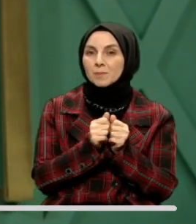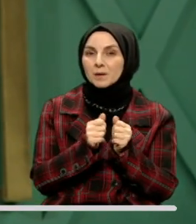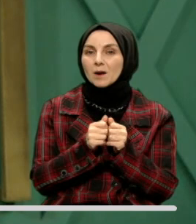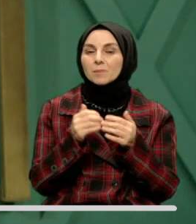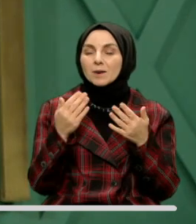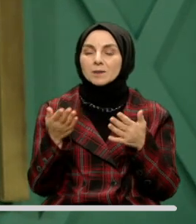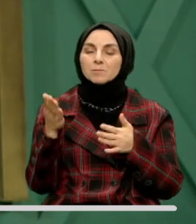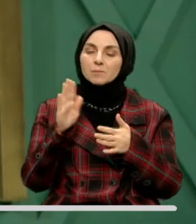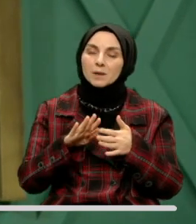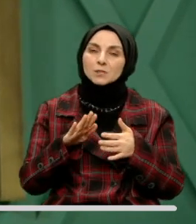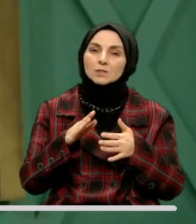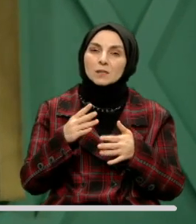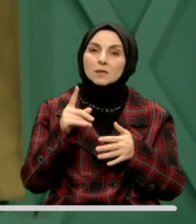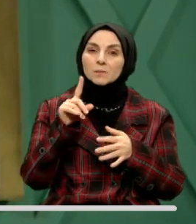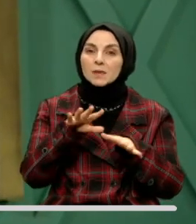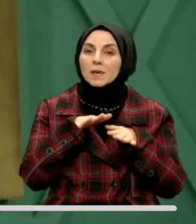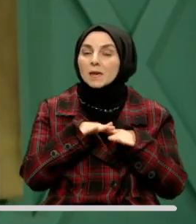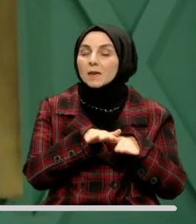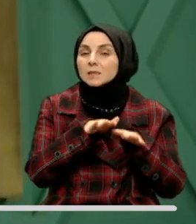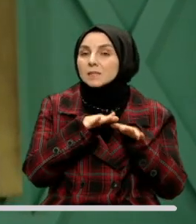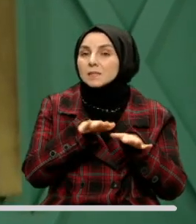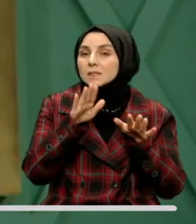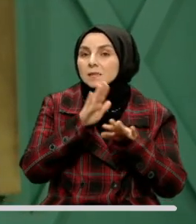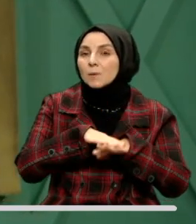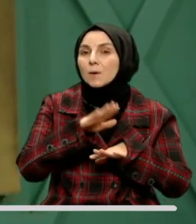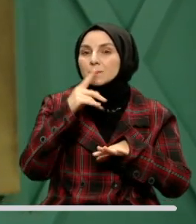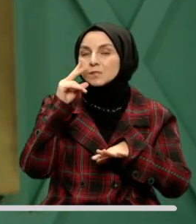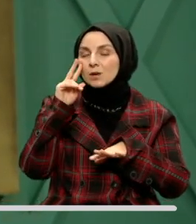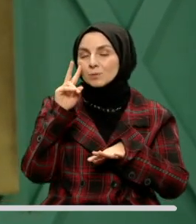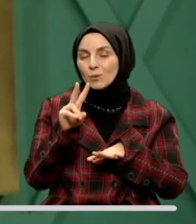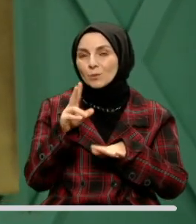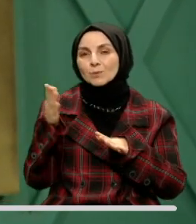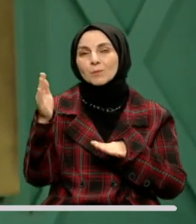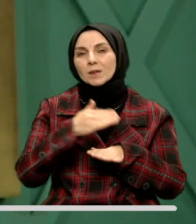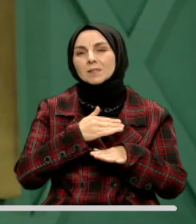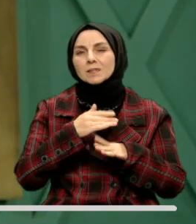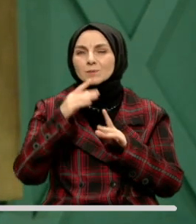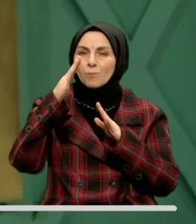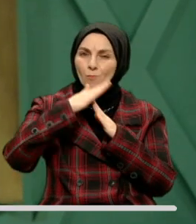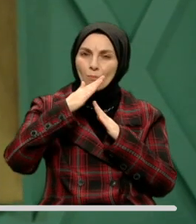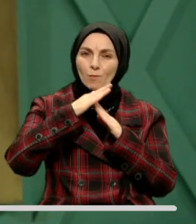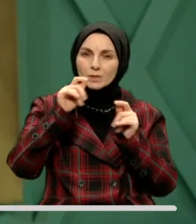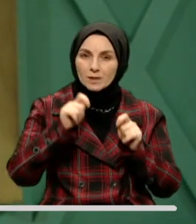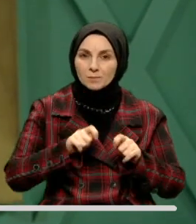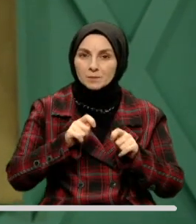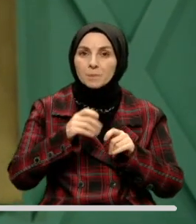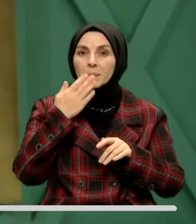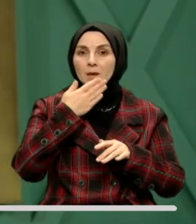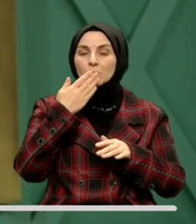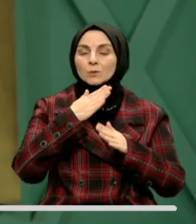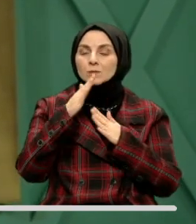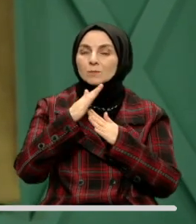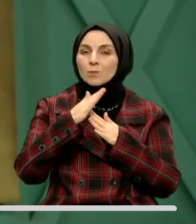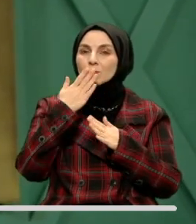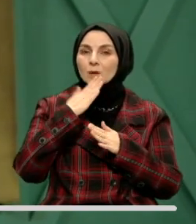geçiş yapamayacağım. Sınıf içindeki o etkinlik sırasında hadi dedim size teneffüs yapacağım. Şimdi okul öncesinde teneffüs yok ama ben ilkokula